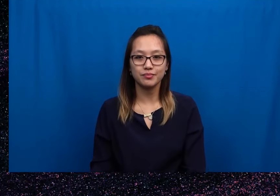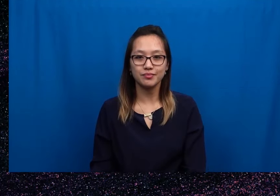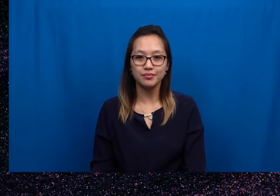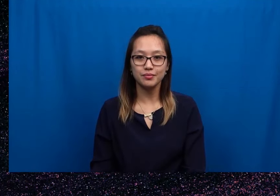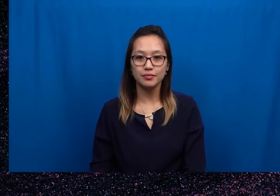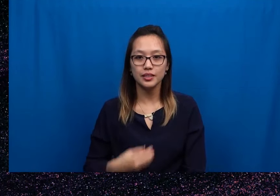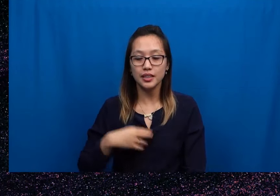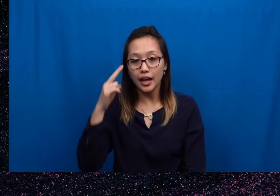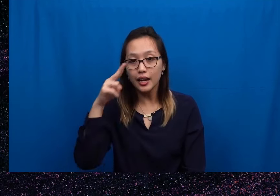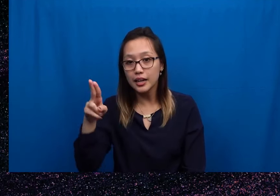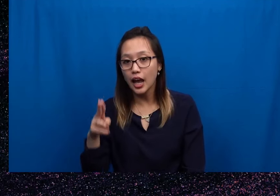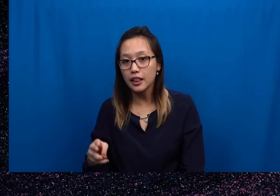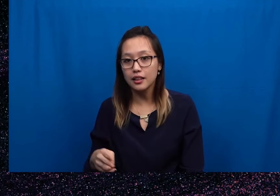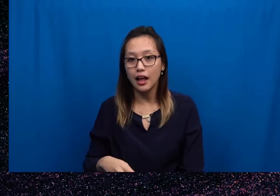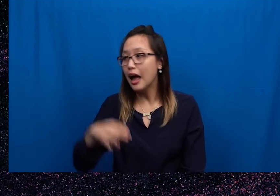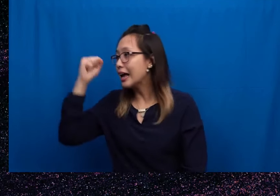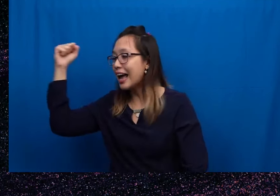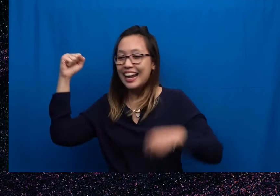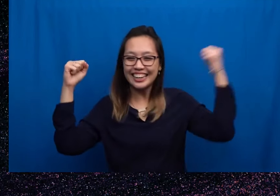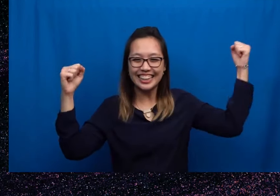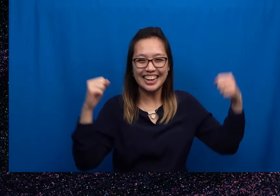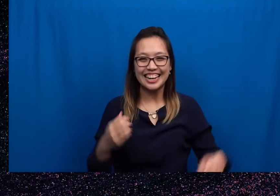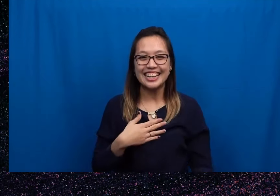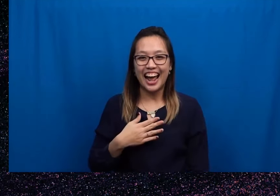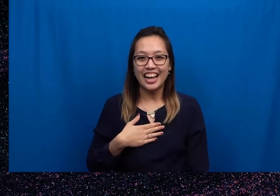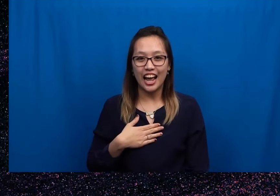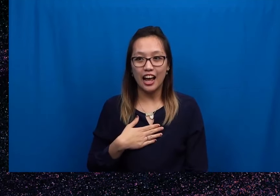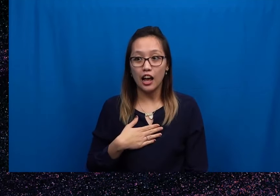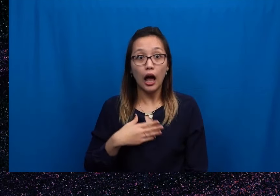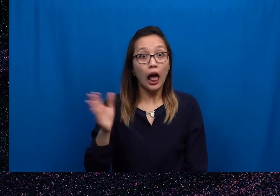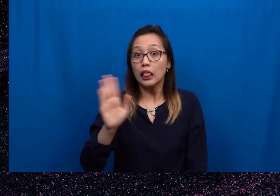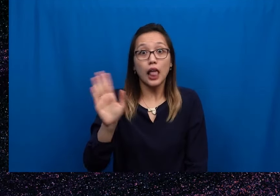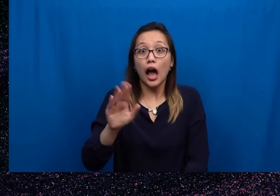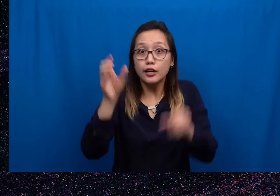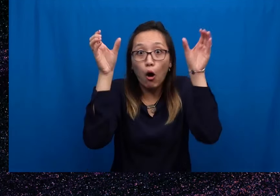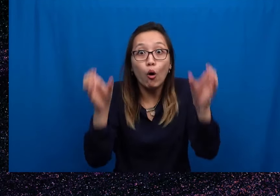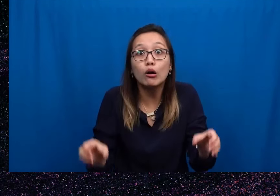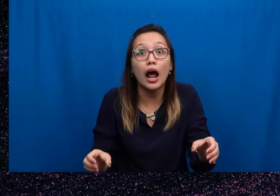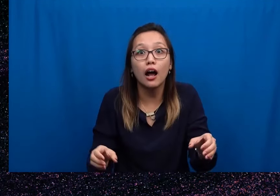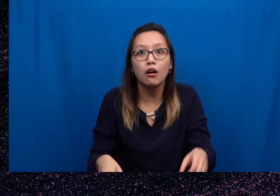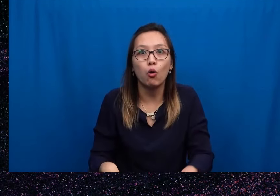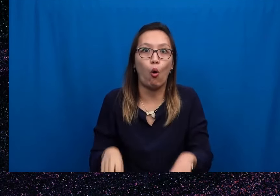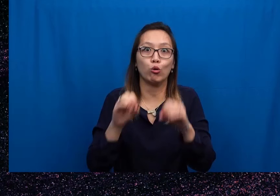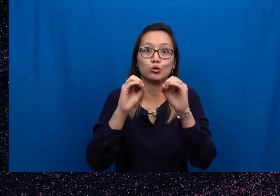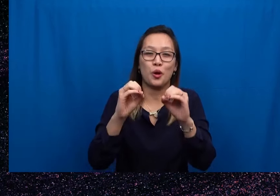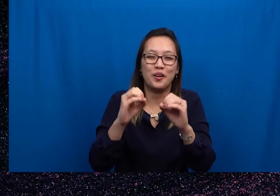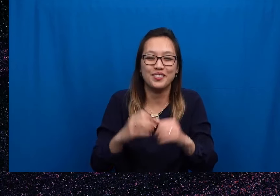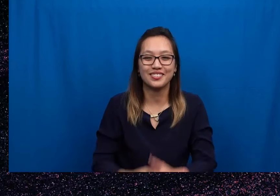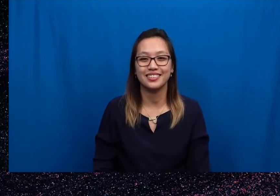kanan saya, ternyata gereja sudah kosong. Wow, dan sejak hari itu,